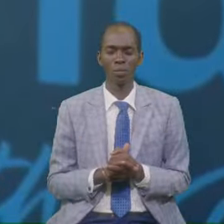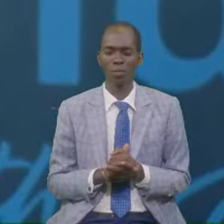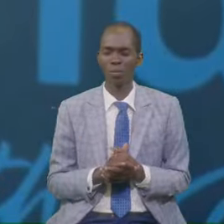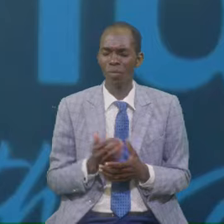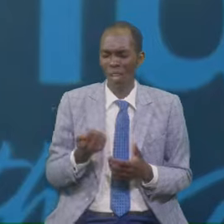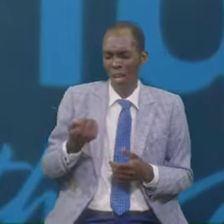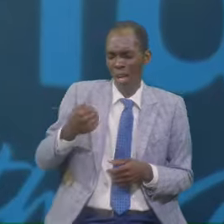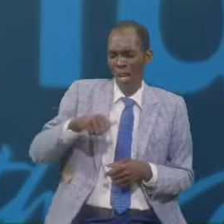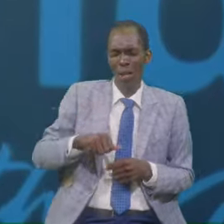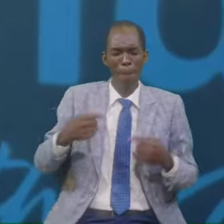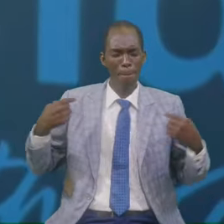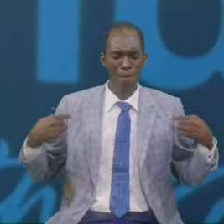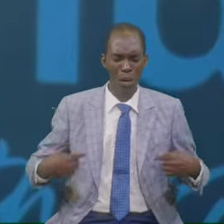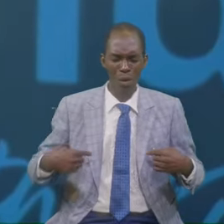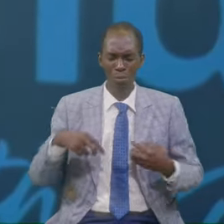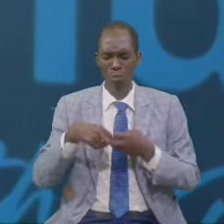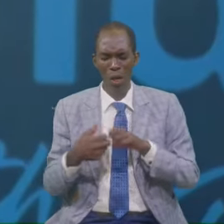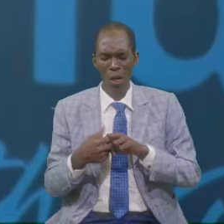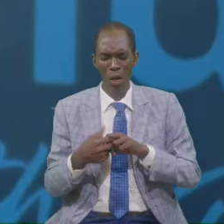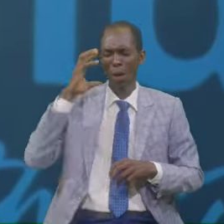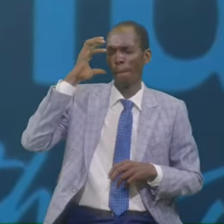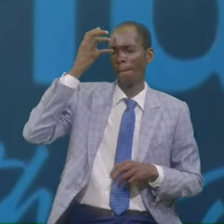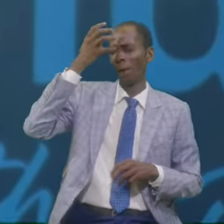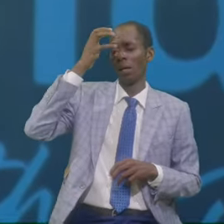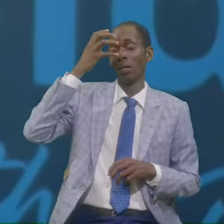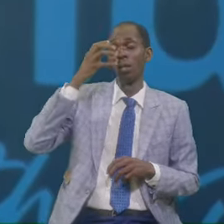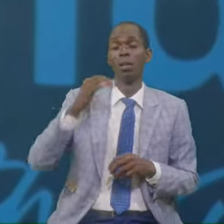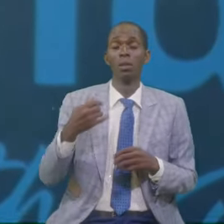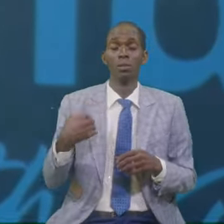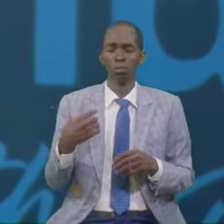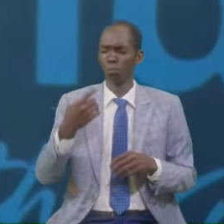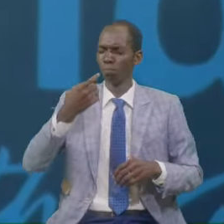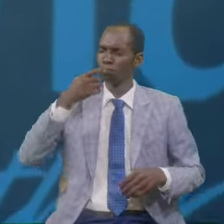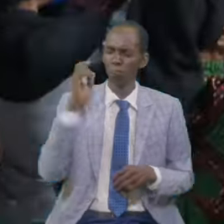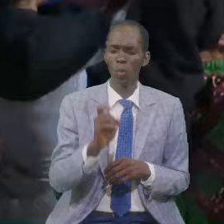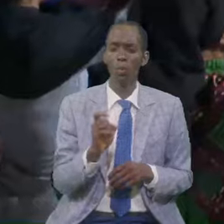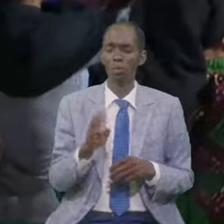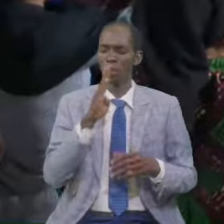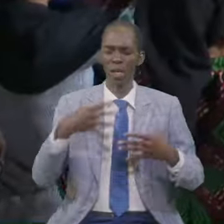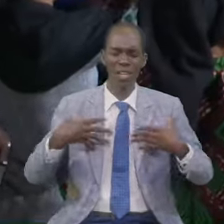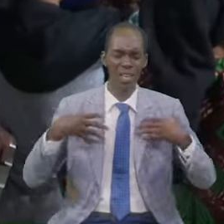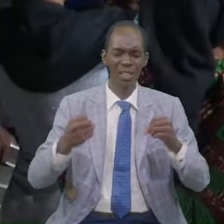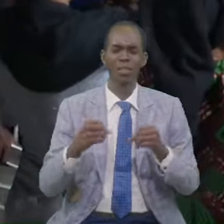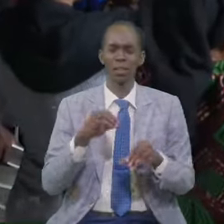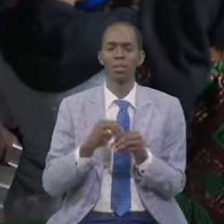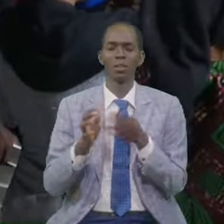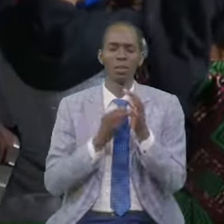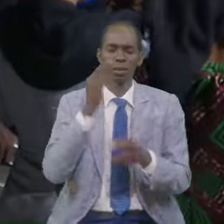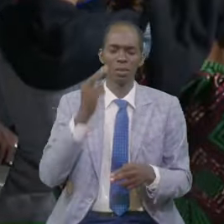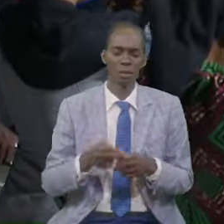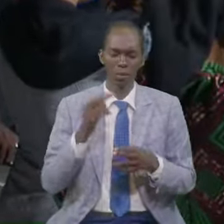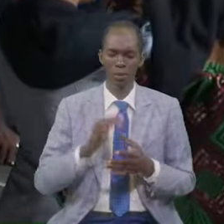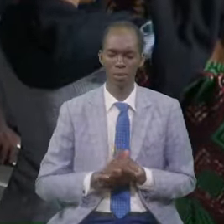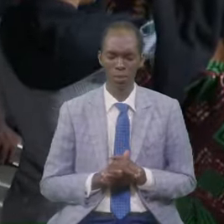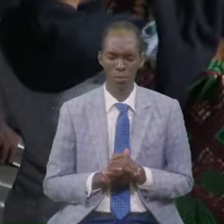problem, insanity, I command you, be healed in Jesus name. ప్రతి విధమైన మెదడు వ్యాధి